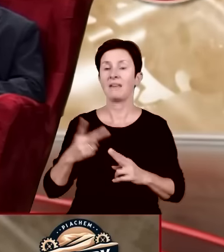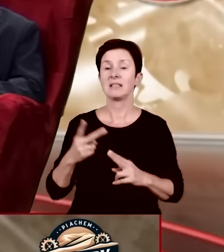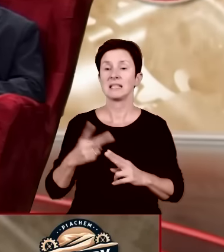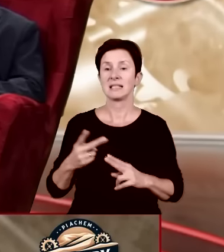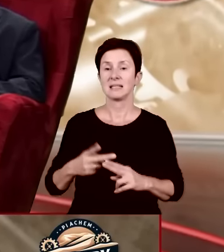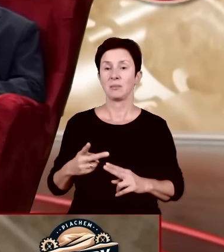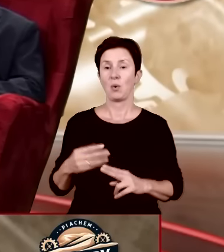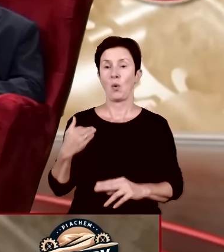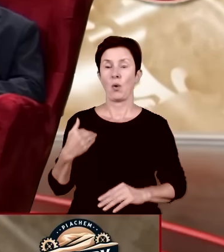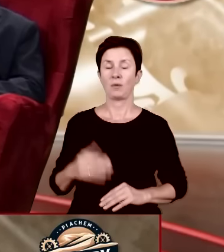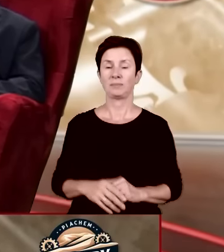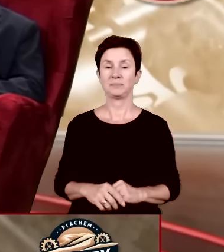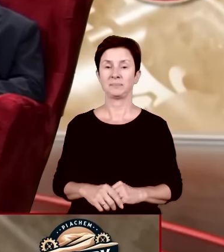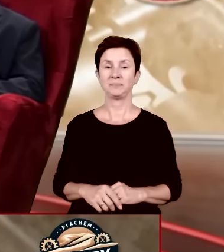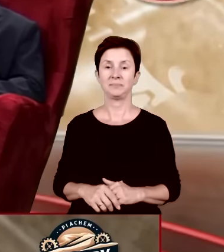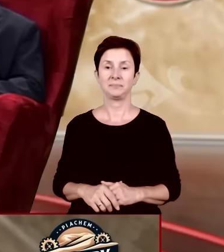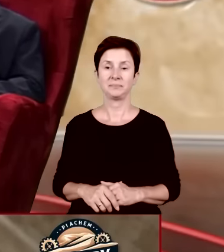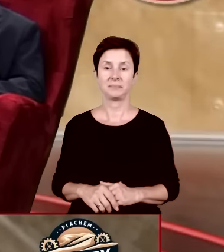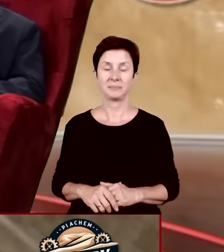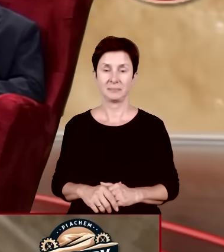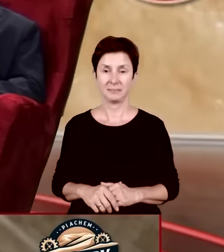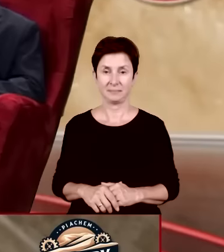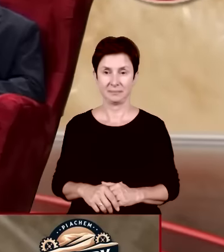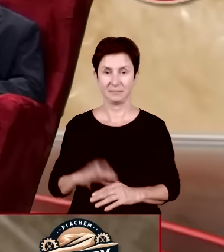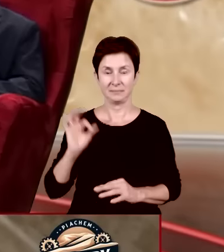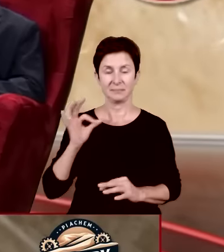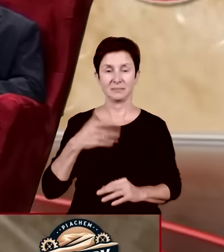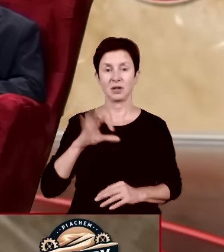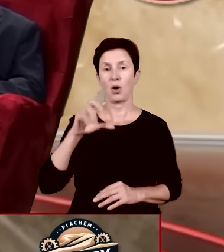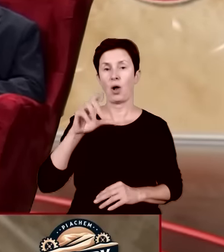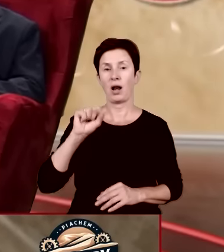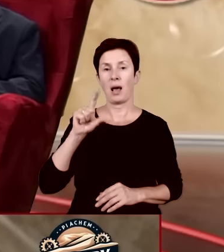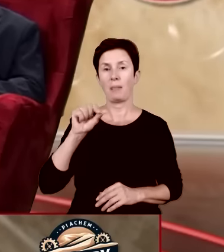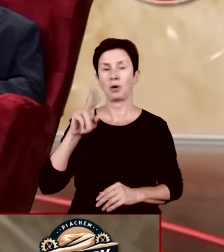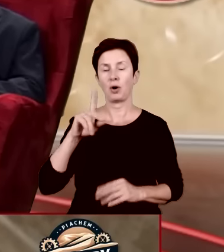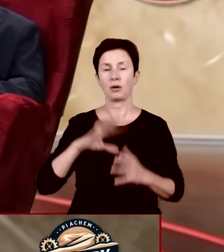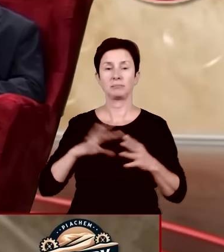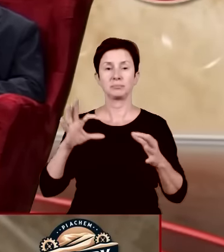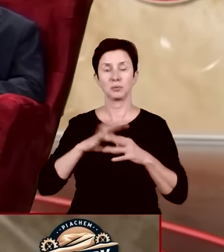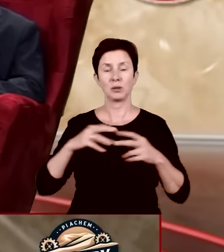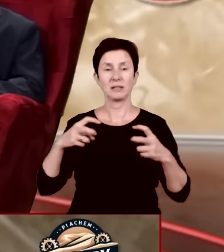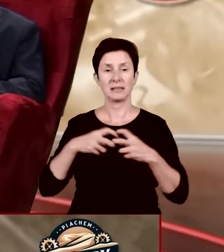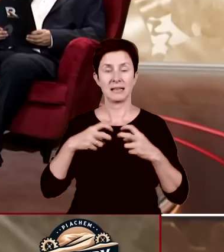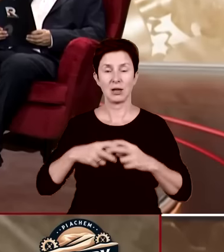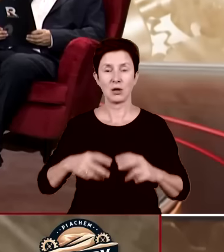w telewizji polskiej były. Jest z nami Ola Prorok na łączeniu. Witamy cię, Olu.